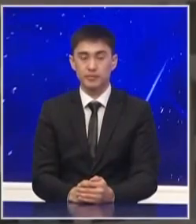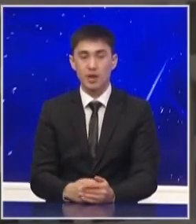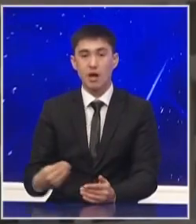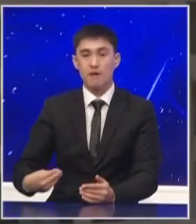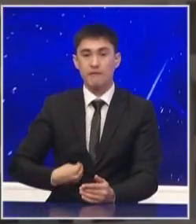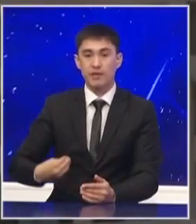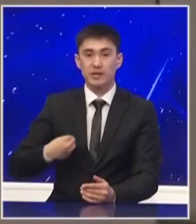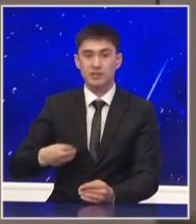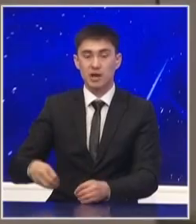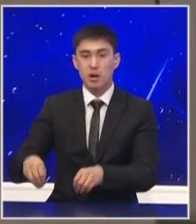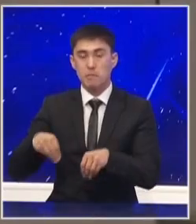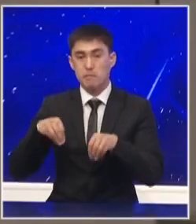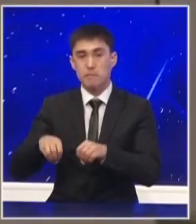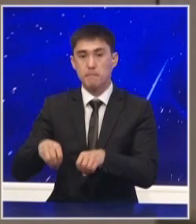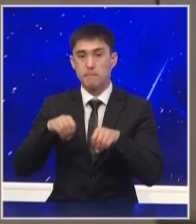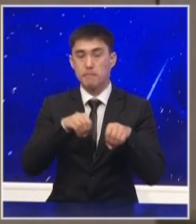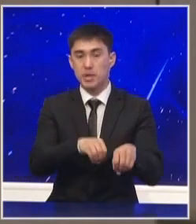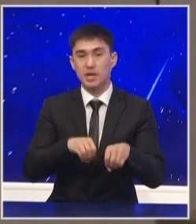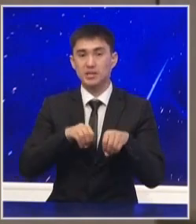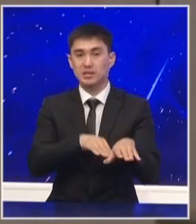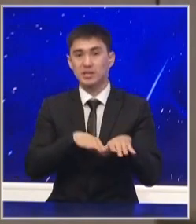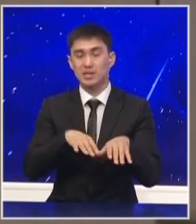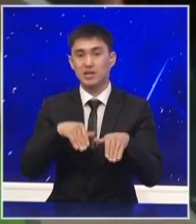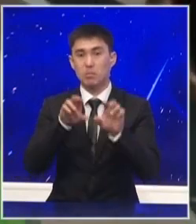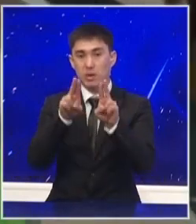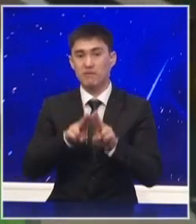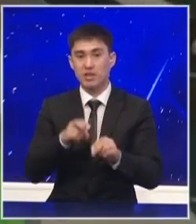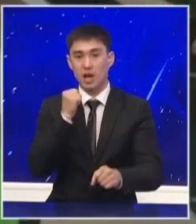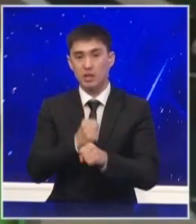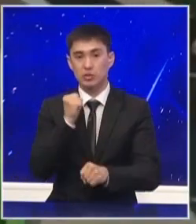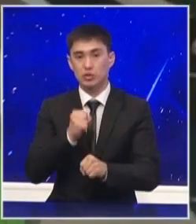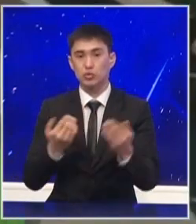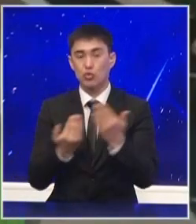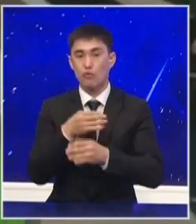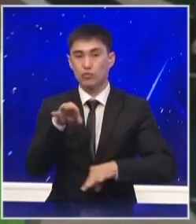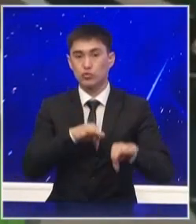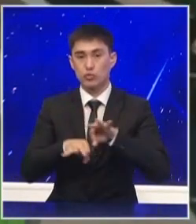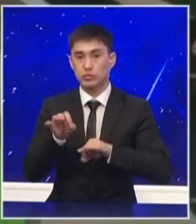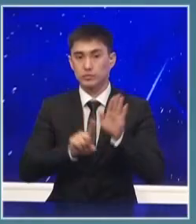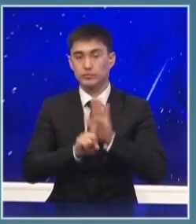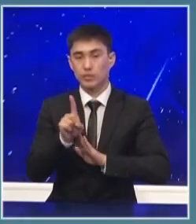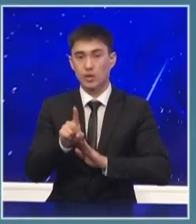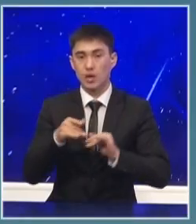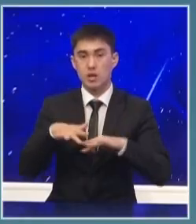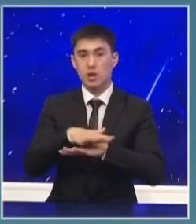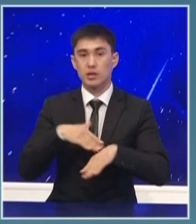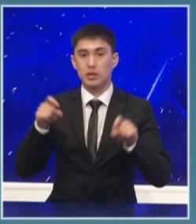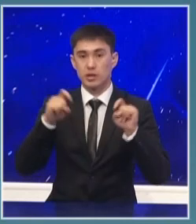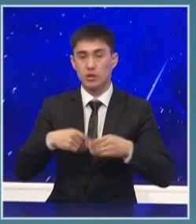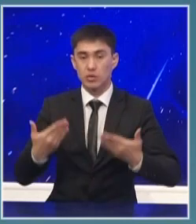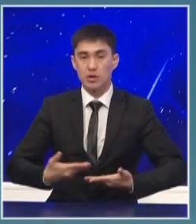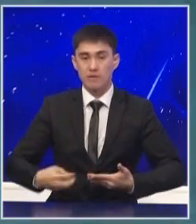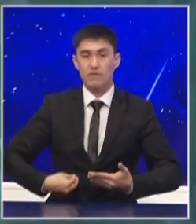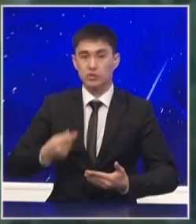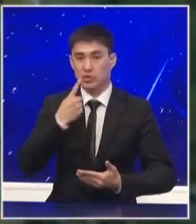Франция миграциялық ережені қатаңдатпақшы. Үкімет ұлттық ассамблеяға жаңа заң жобасын ұсынды. Онда елге тұрақты тұруға келгендердің